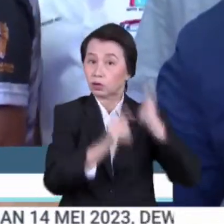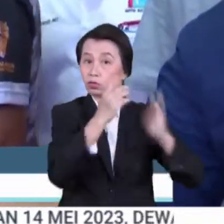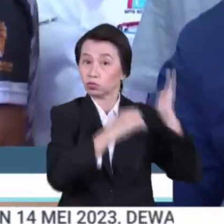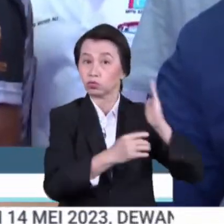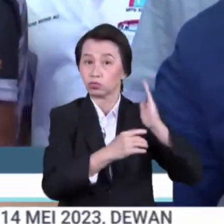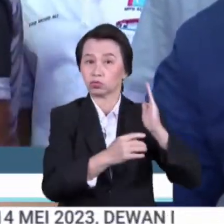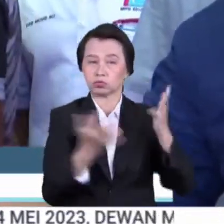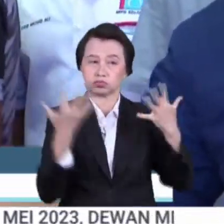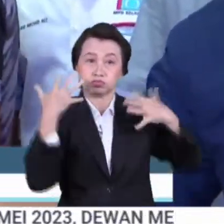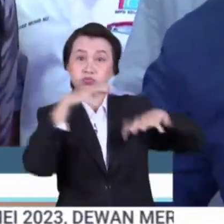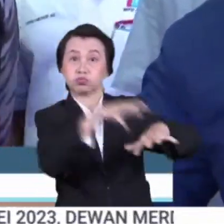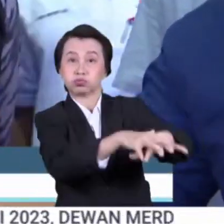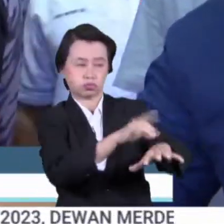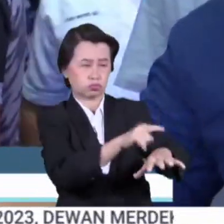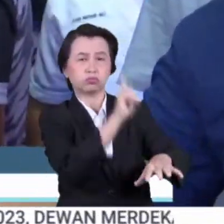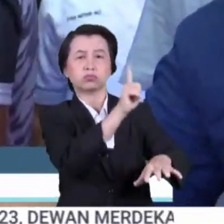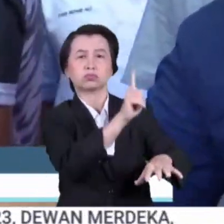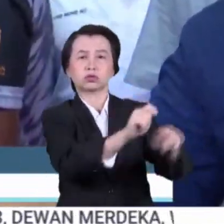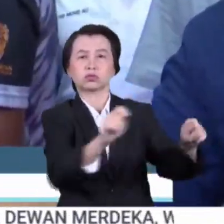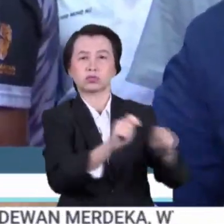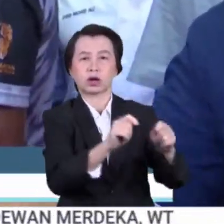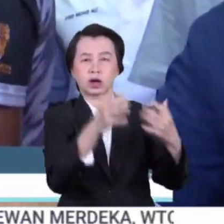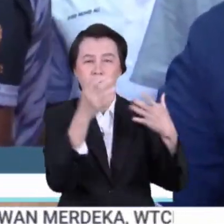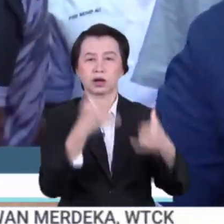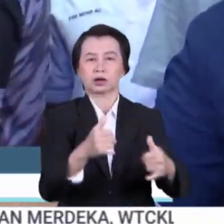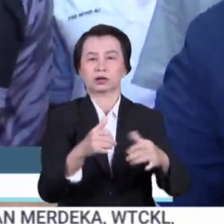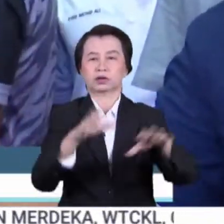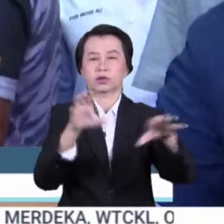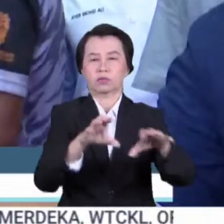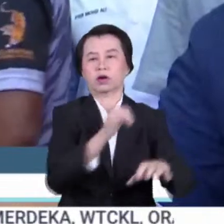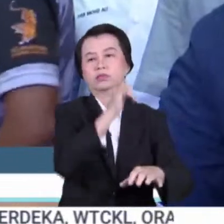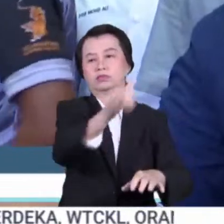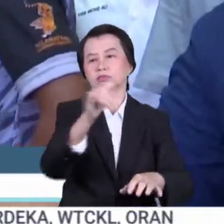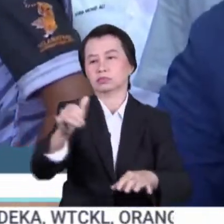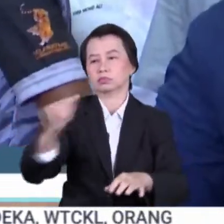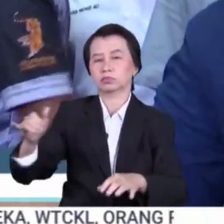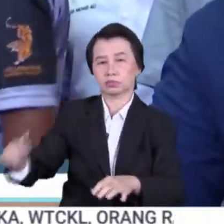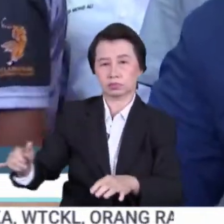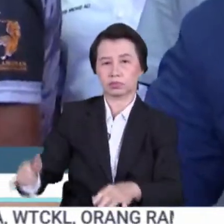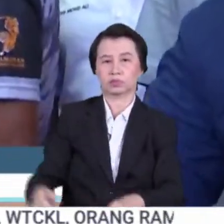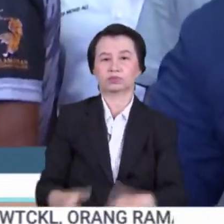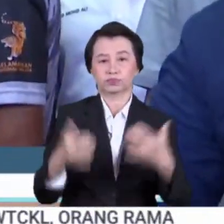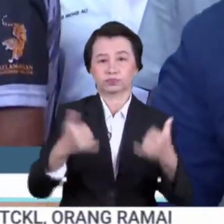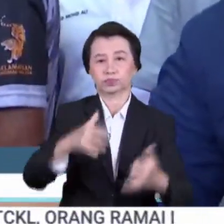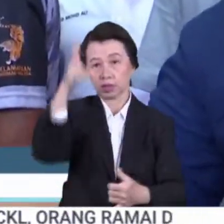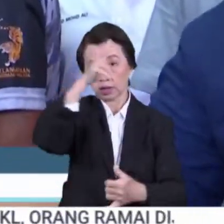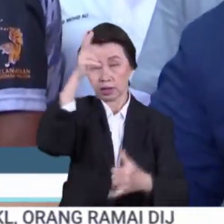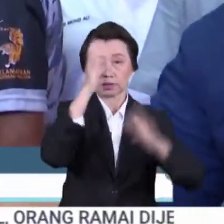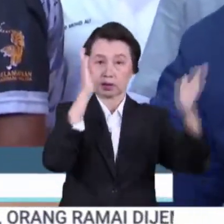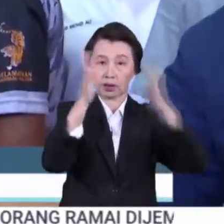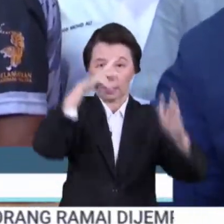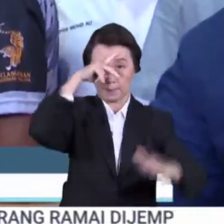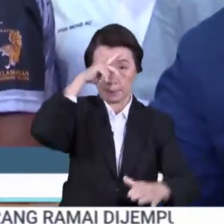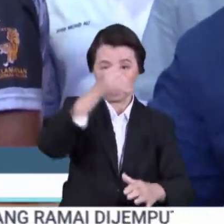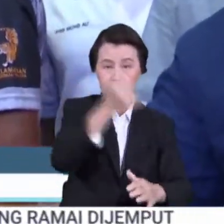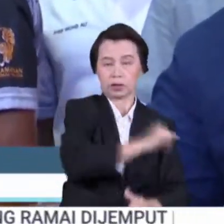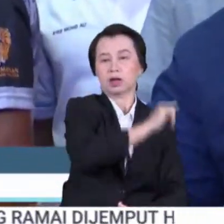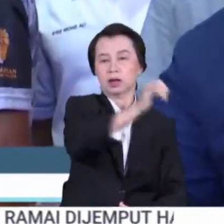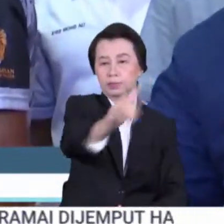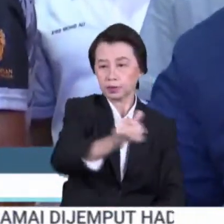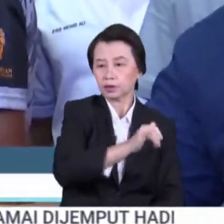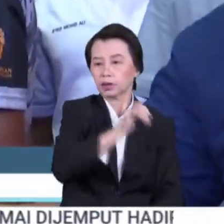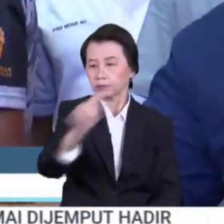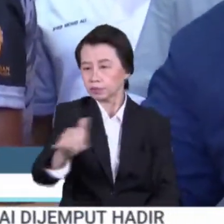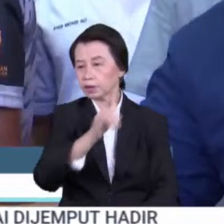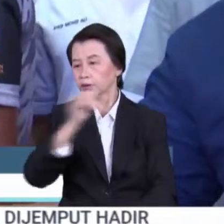saya menjawablah beberapa persoalan yang timbul, dan kedua ia membolehkan kita di kerajaan pusat di Putrajaya untuk turun dan mendekati